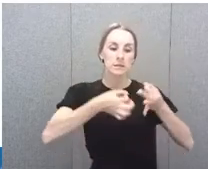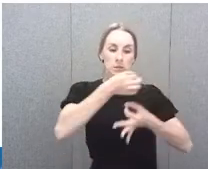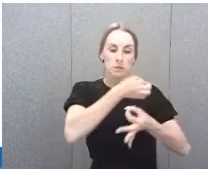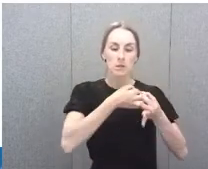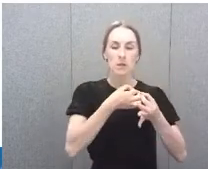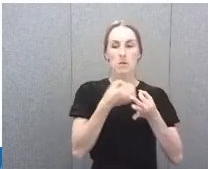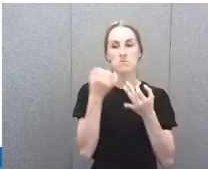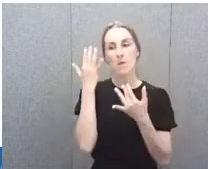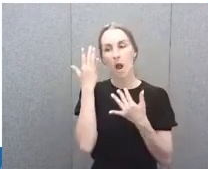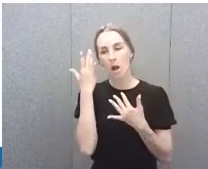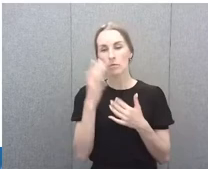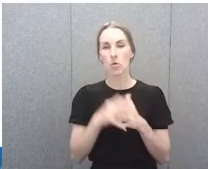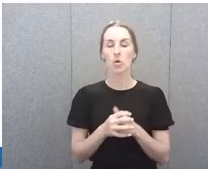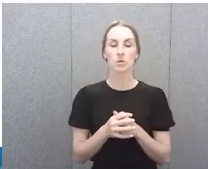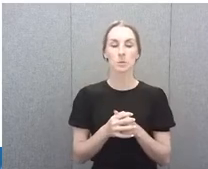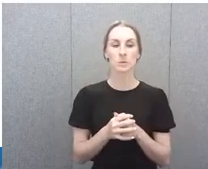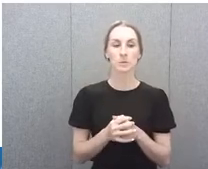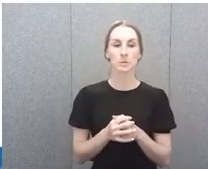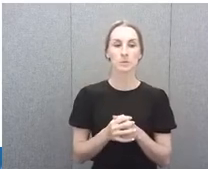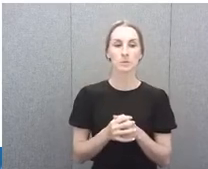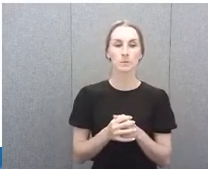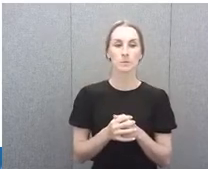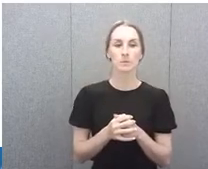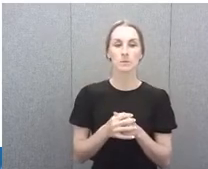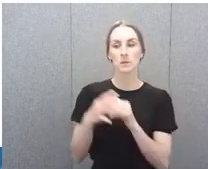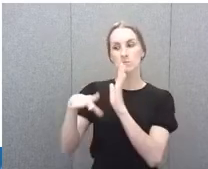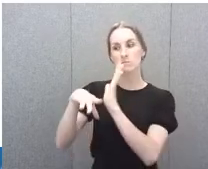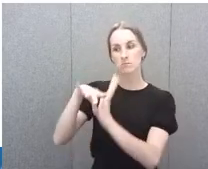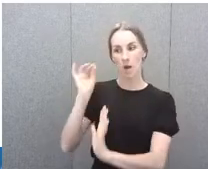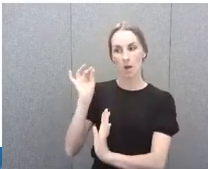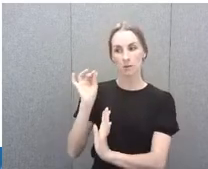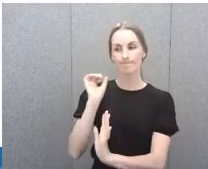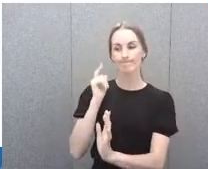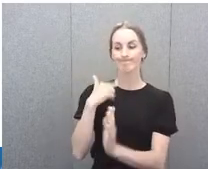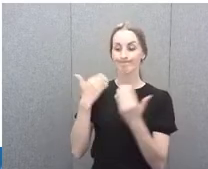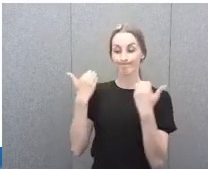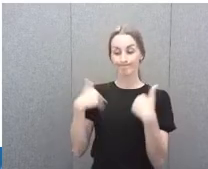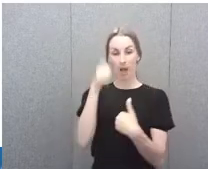дискуссии ссылалась на определенные факты, я решила, что тогда